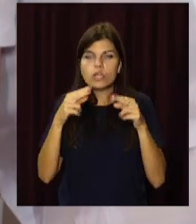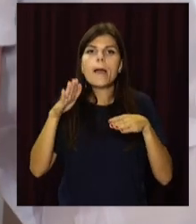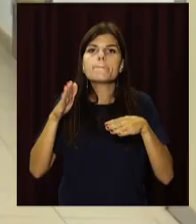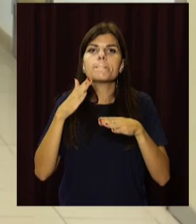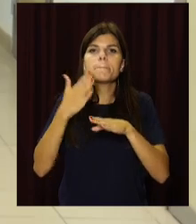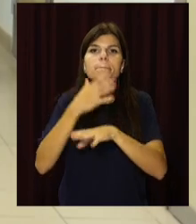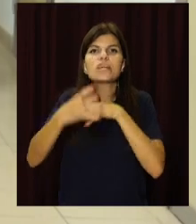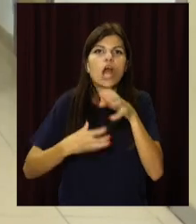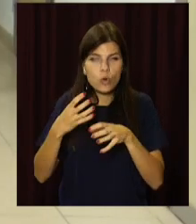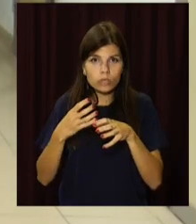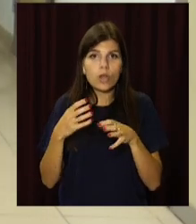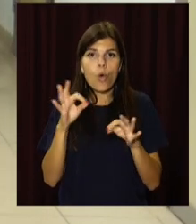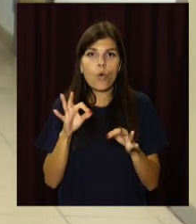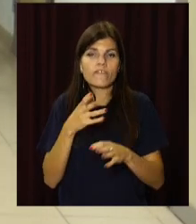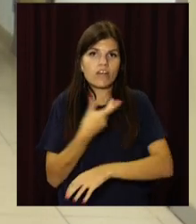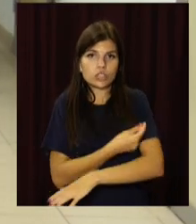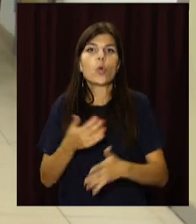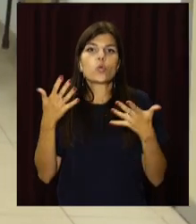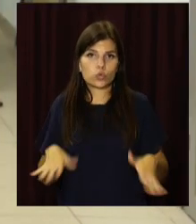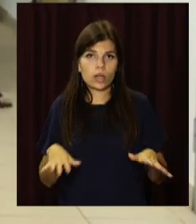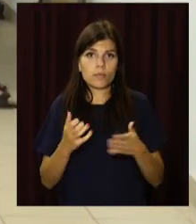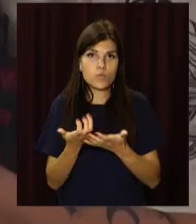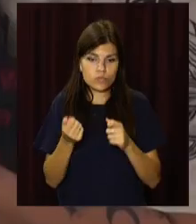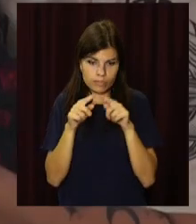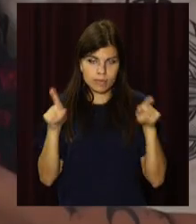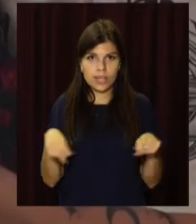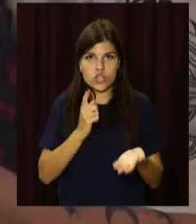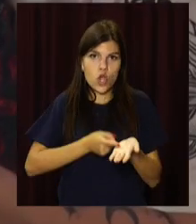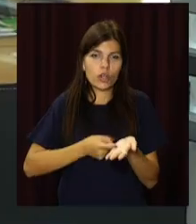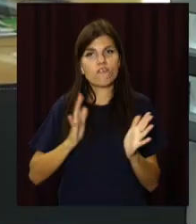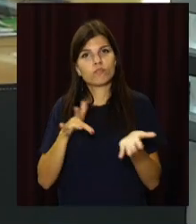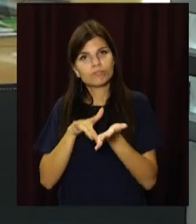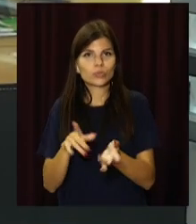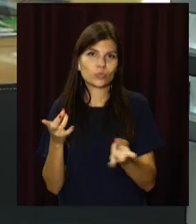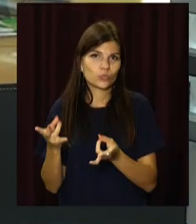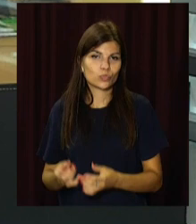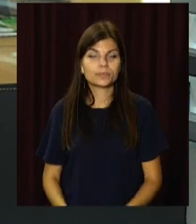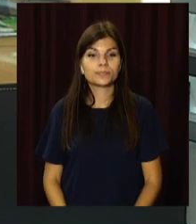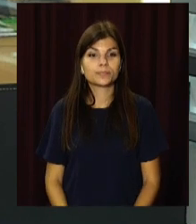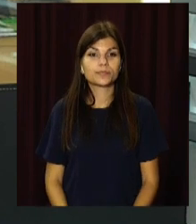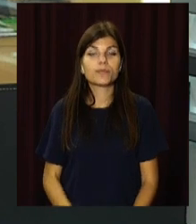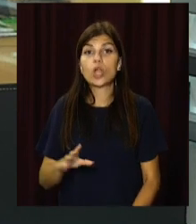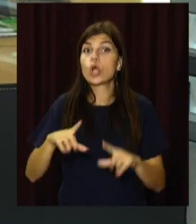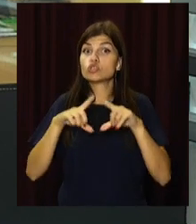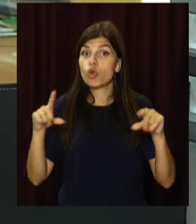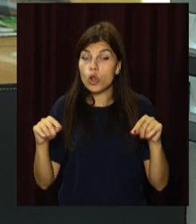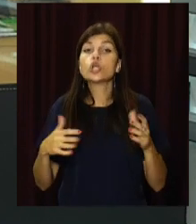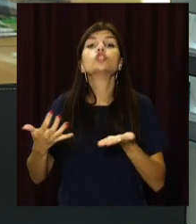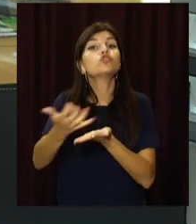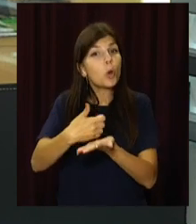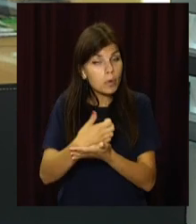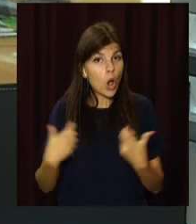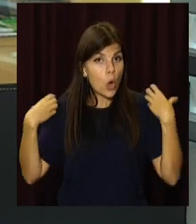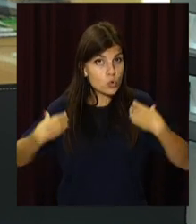про вакцинацію. Галина Ізмайлова, Сергій Макаров, Open News, телеканал «Відкритий». Школярі, збирайте